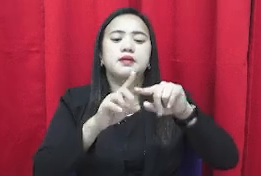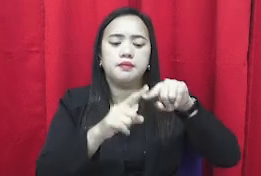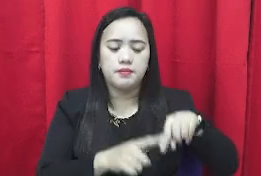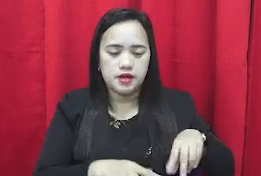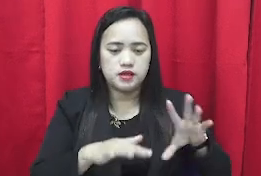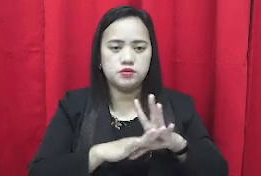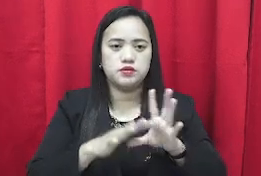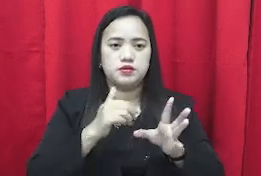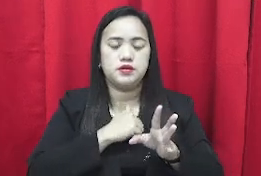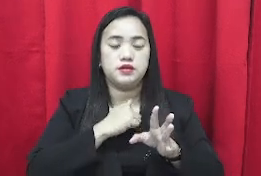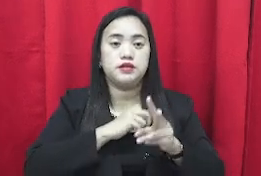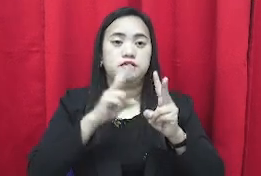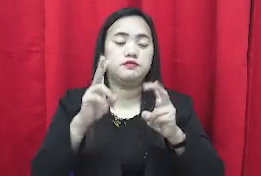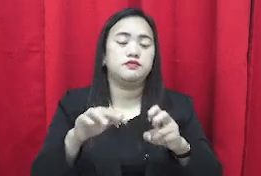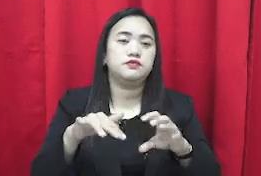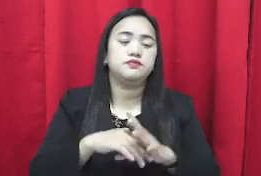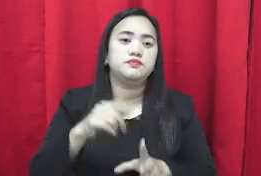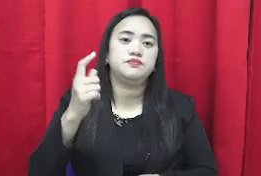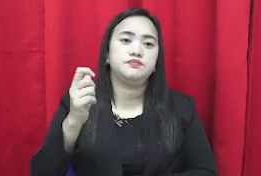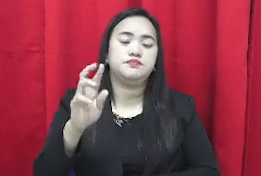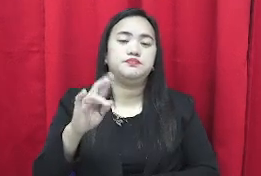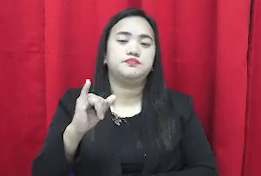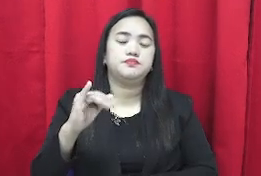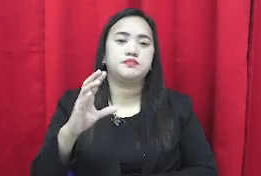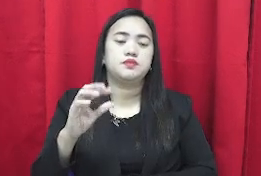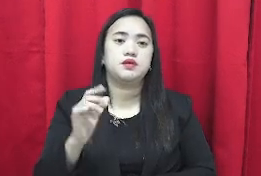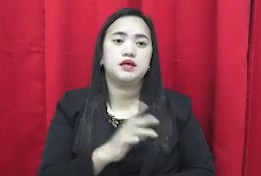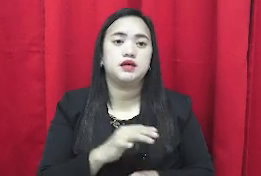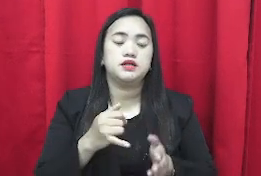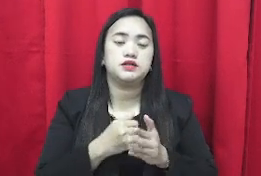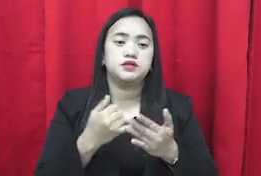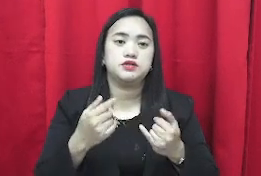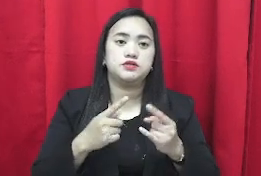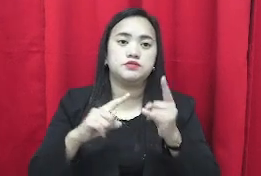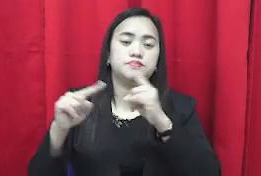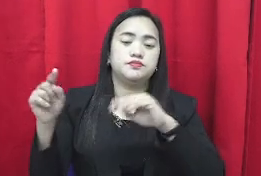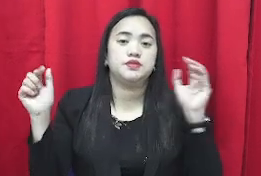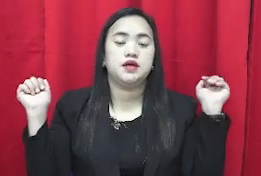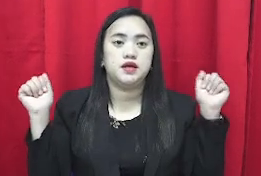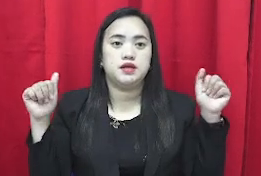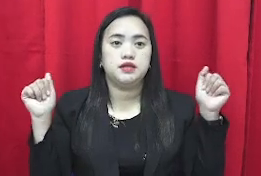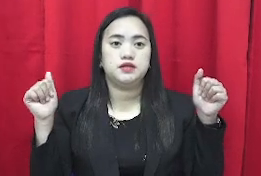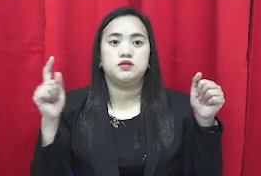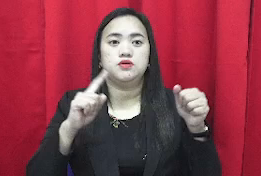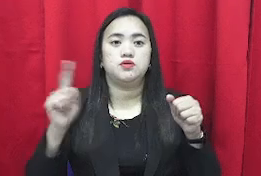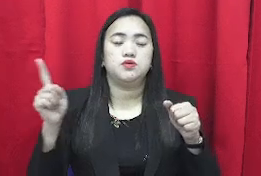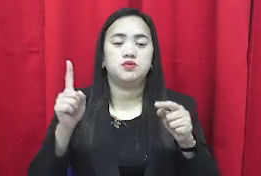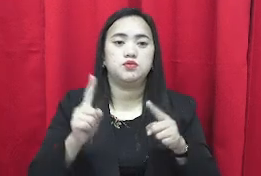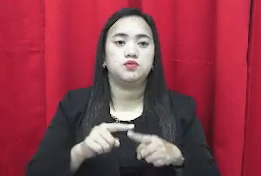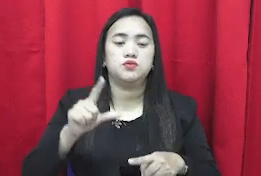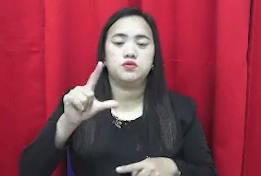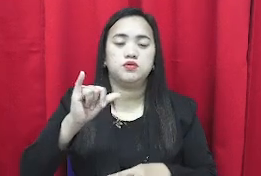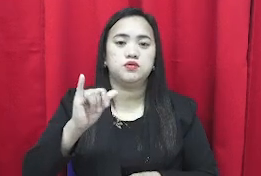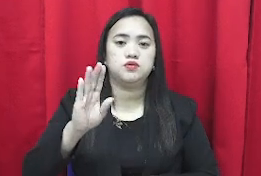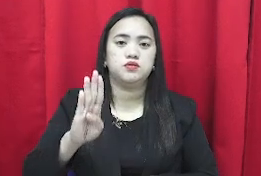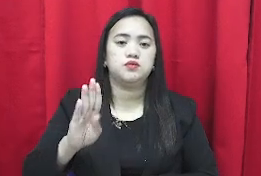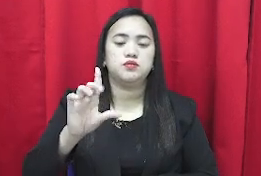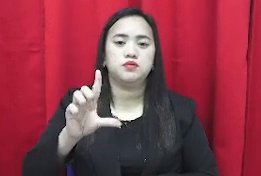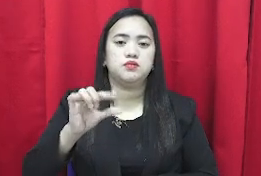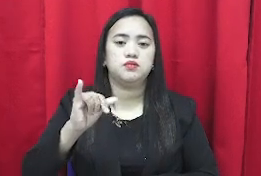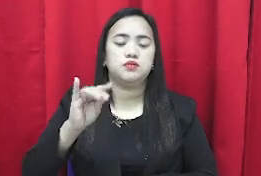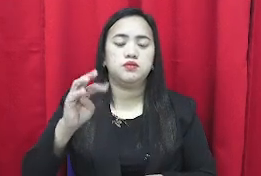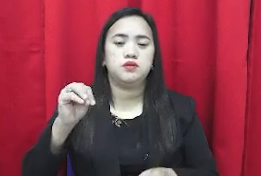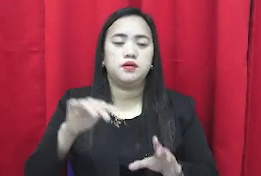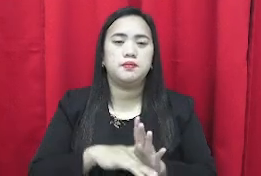Panginoon maging si tricia si tricia nasa Antique ngayon pumupunta punta sila sa mga liblib na Barangay at ah of